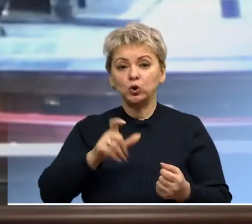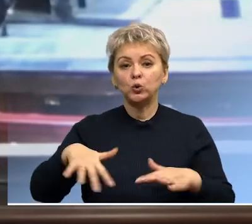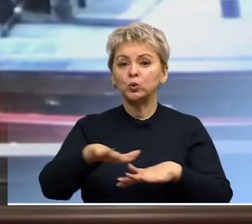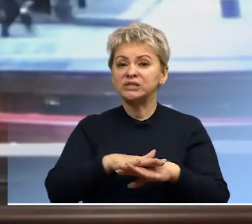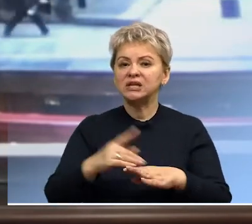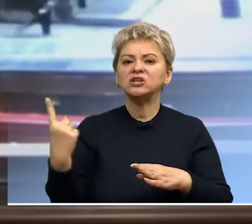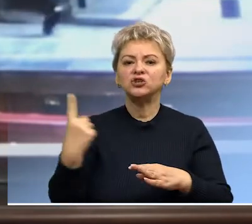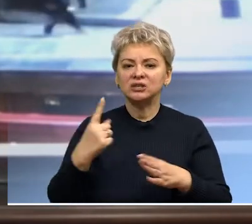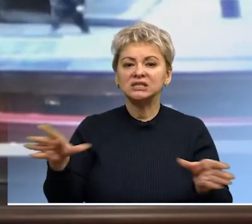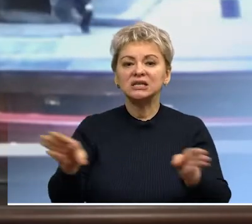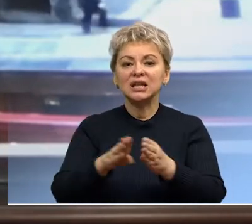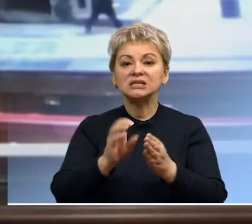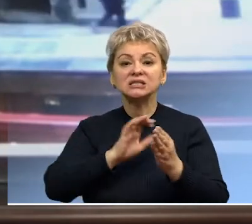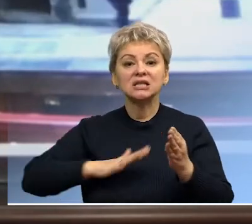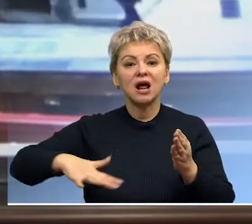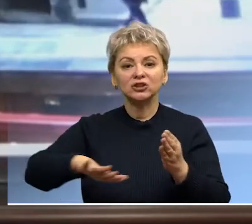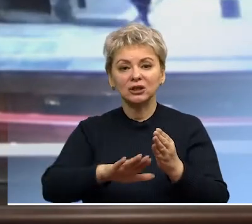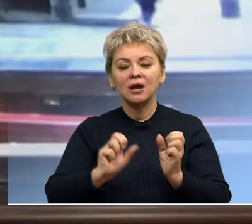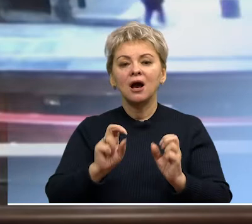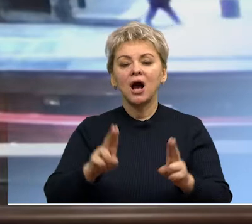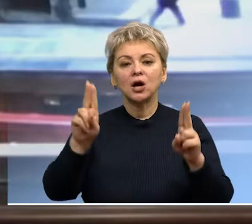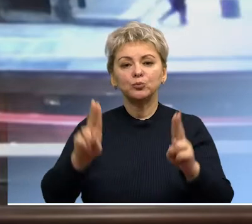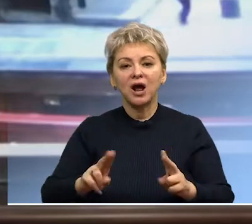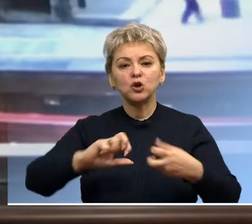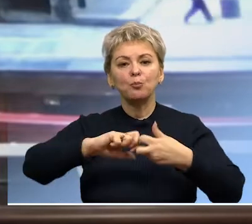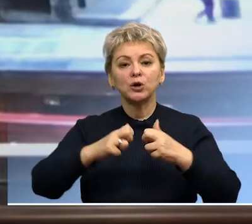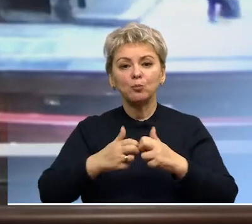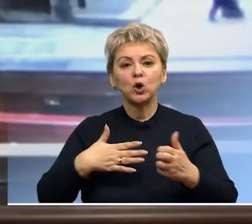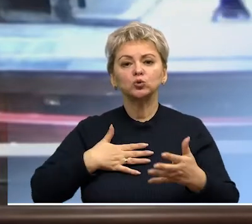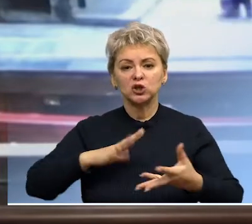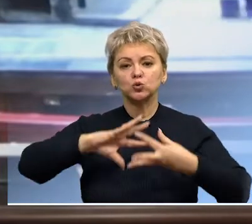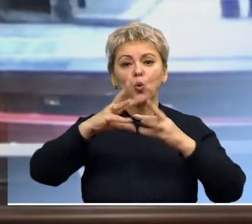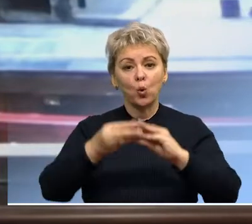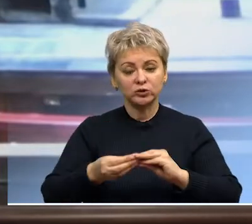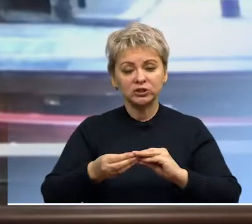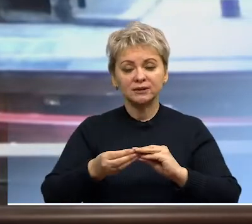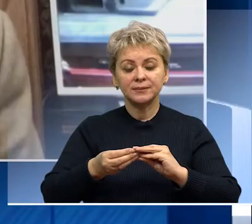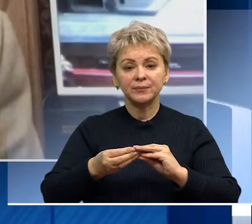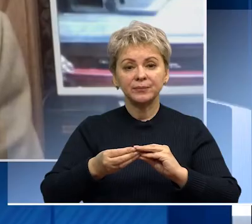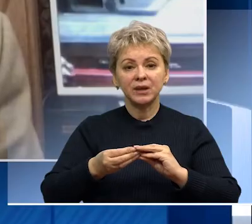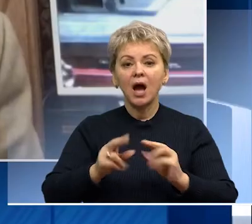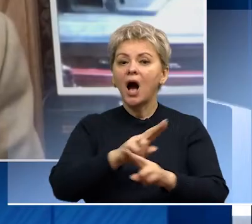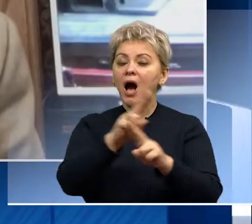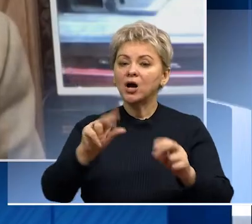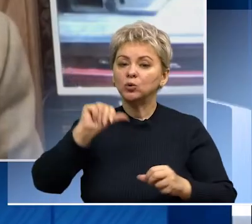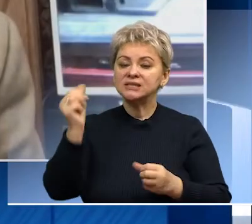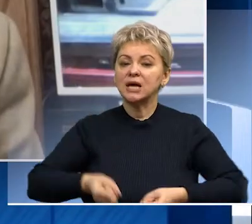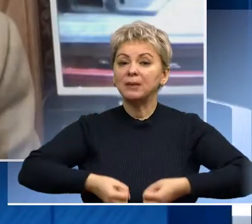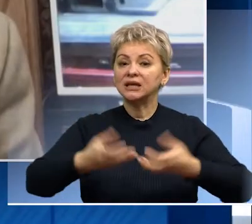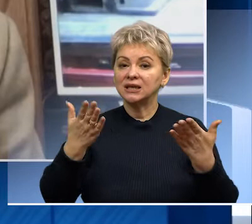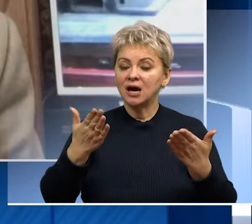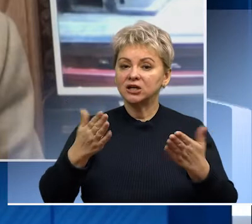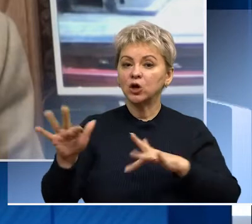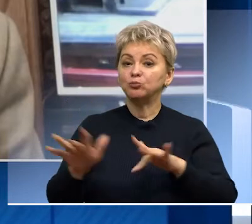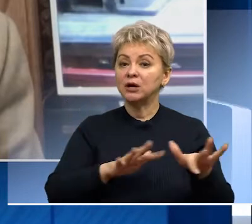люди единой страны, и, как правило, проблемы у нас общие. А какое самое